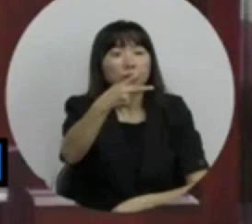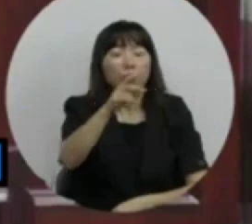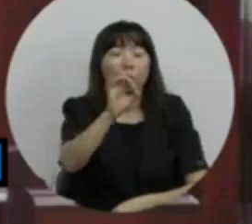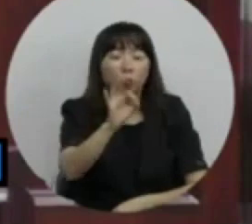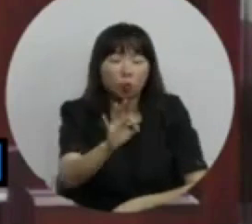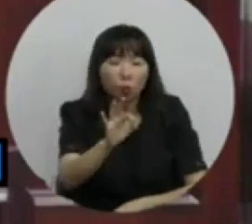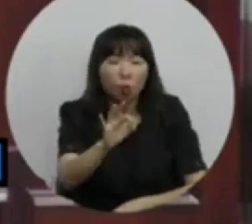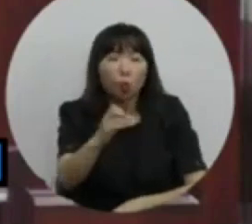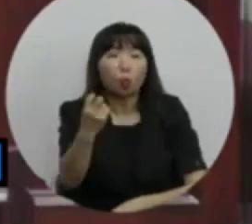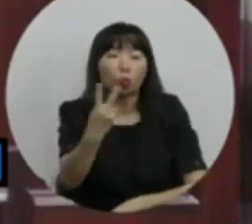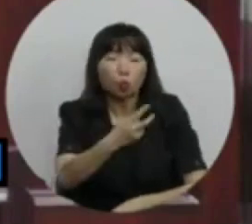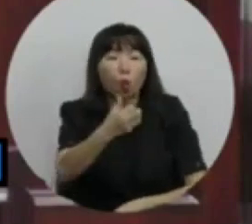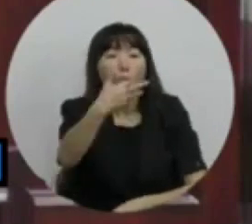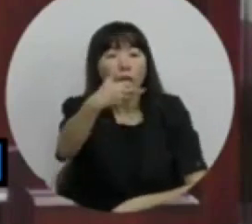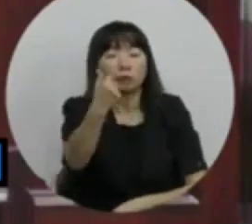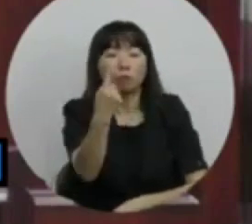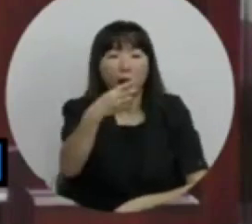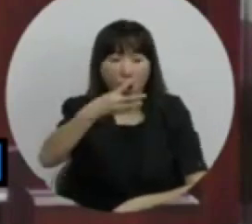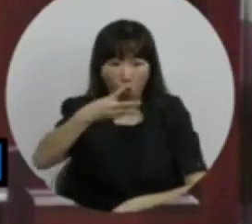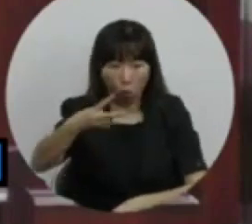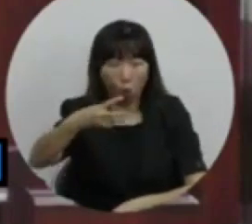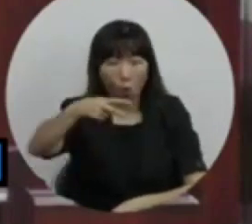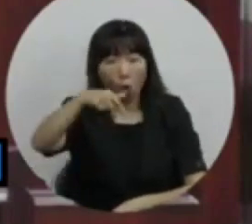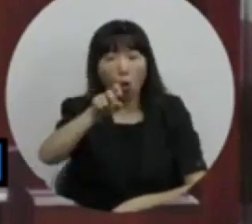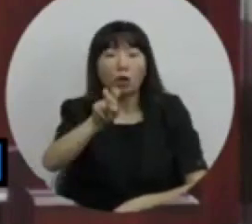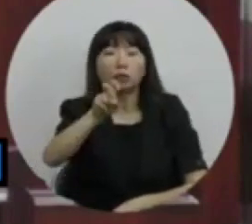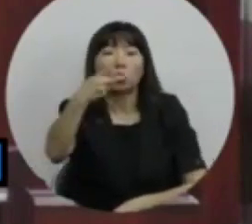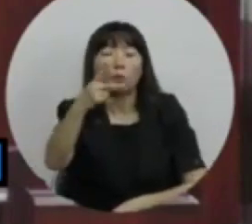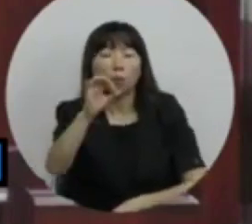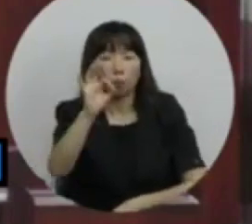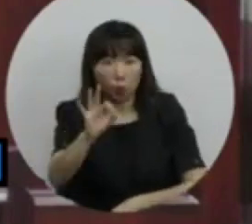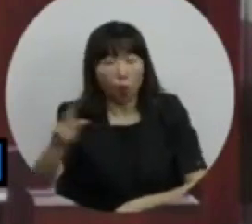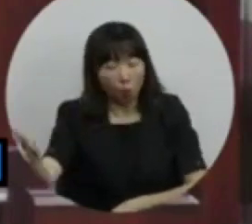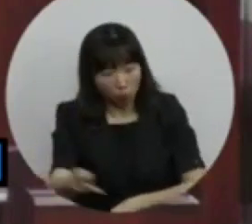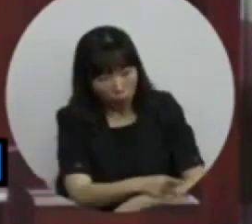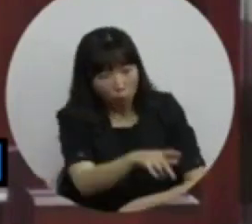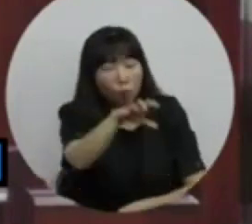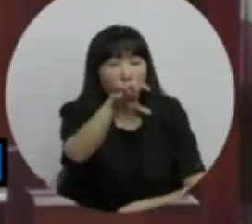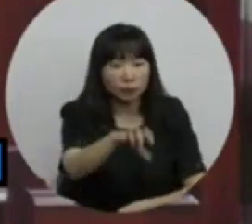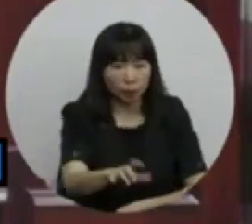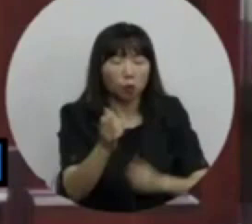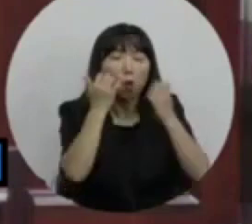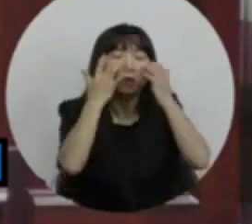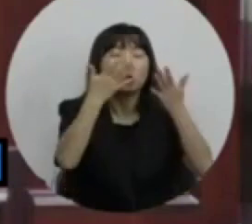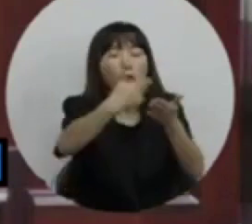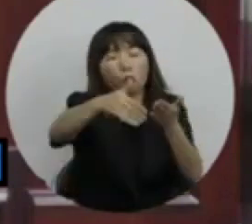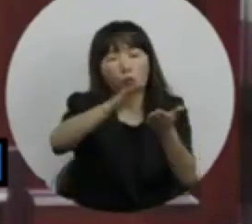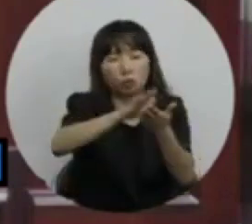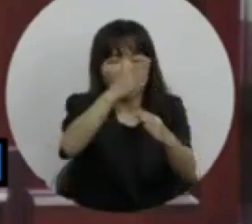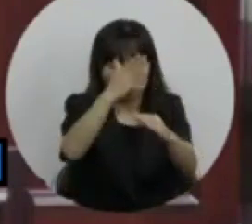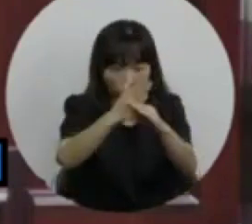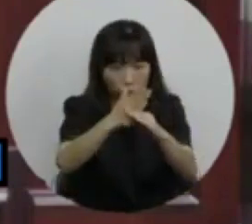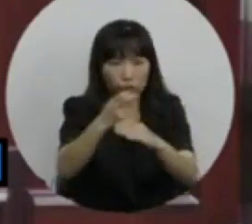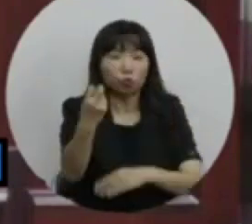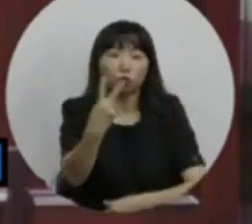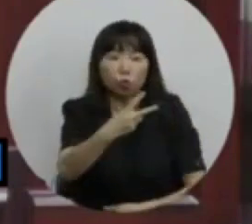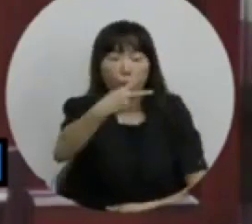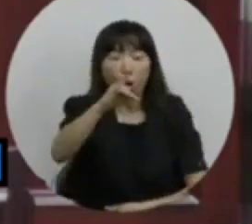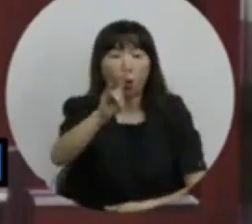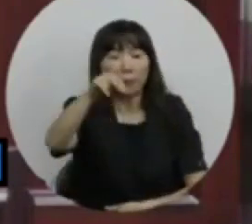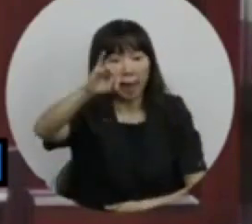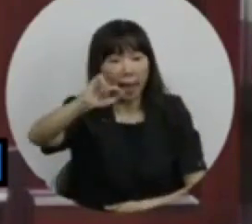활용하여 18홀이 점동 파크골프장도 신규 조성 중에 있습니다. 또한